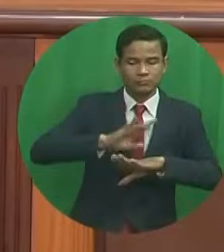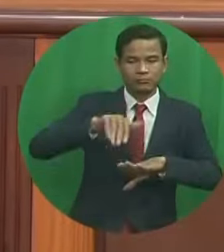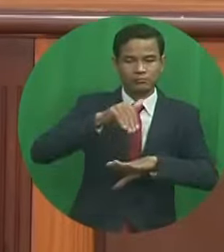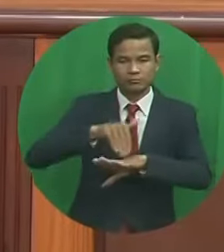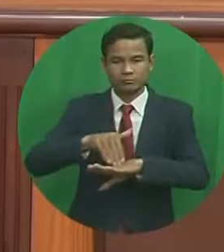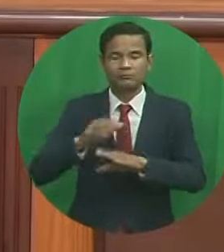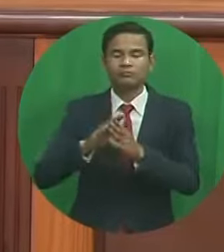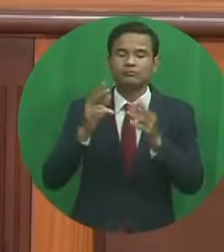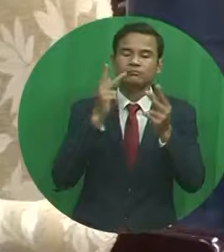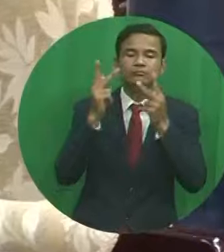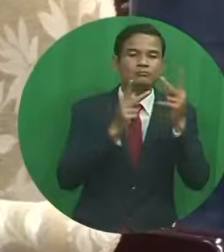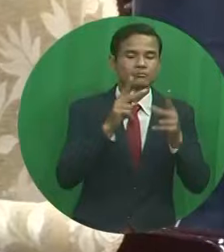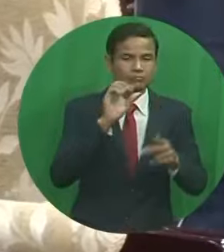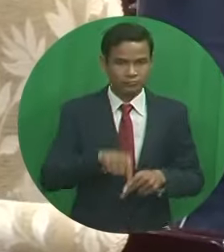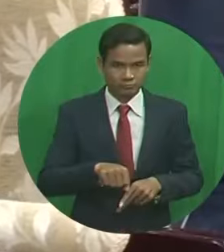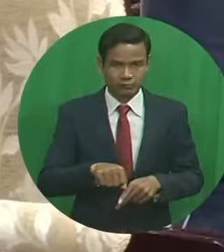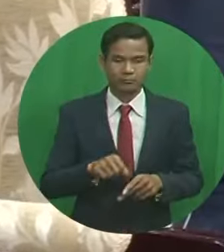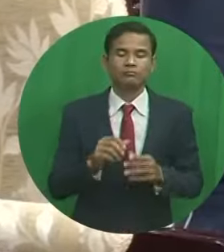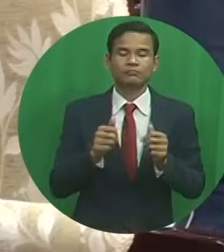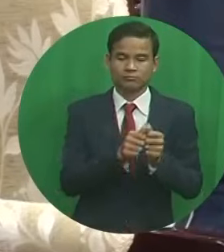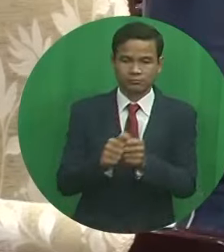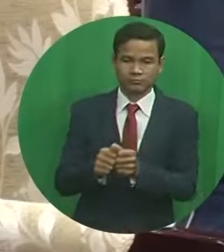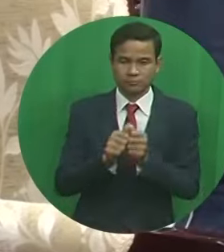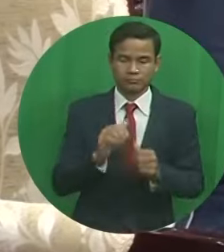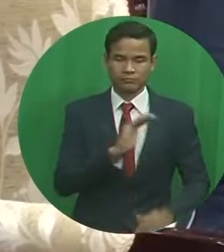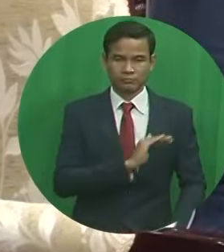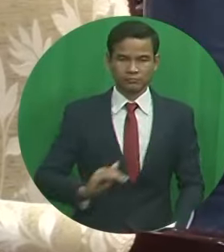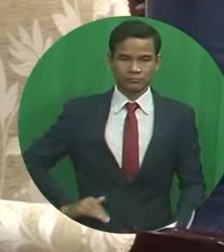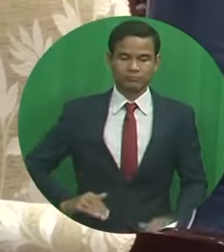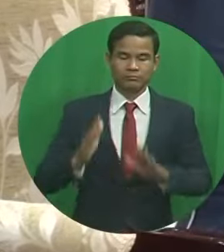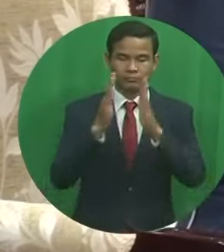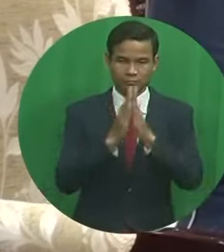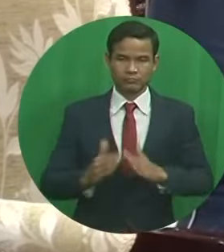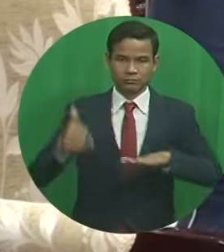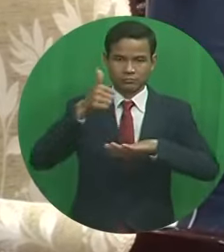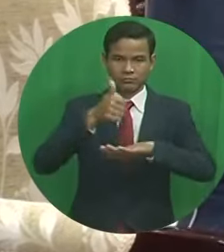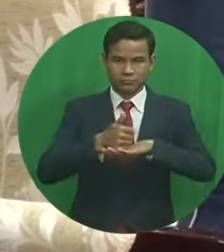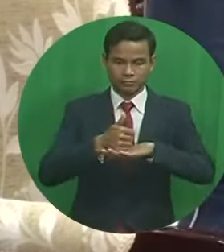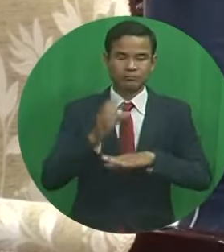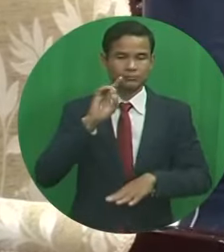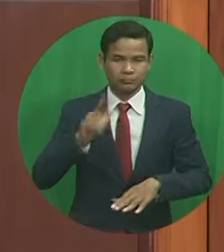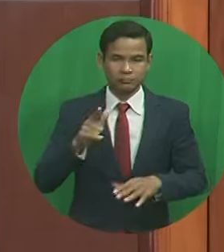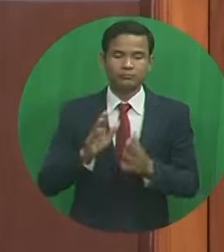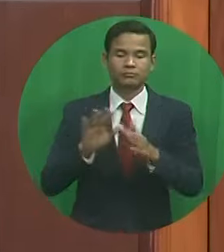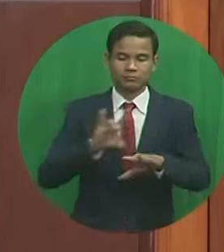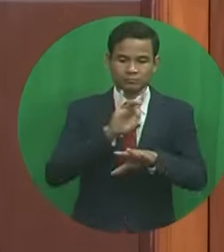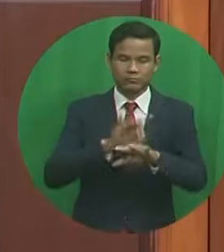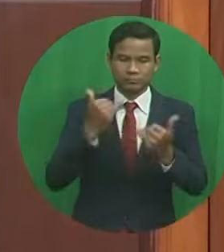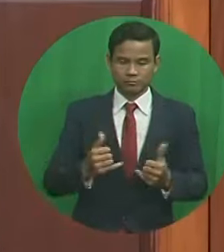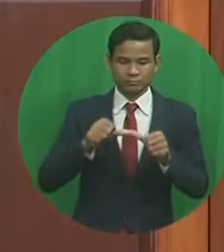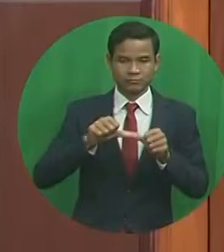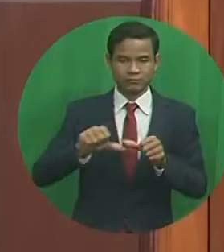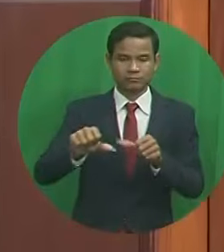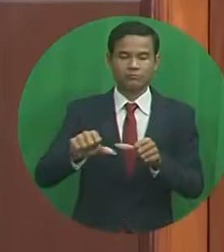និងទេសចរជាដើមជាមួយគ្នានេះសម្ដេចប្រធានរដ្ឋសភាក៏បានបញ្ជាក់ថាចាប់ពីពេលនេះតទៅ